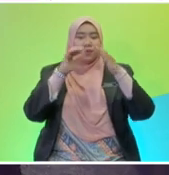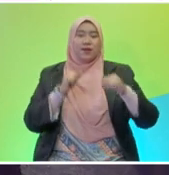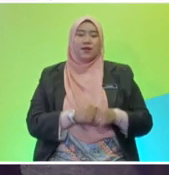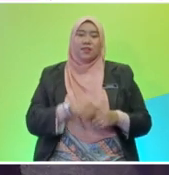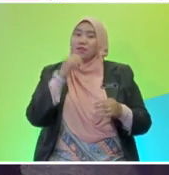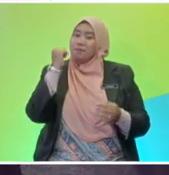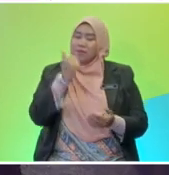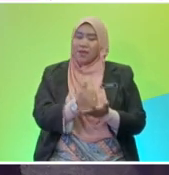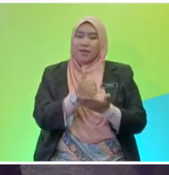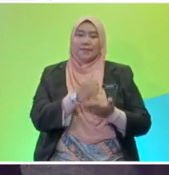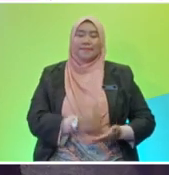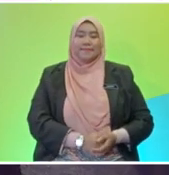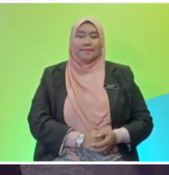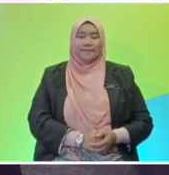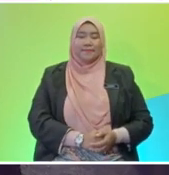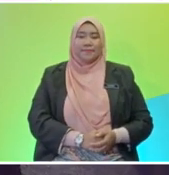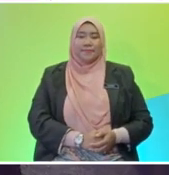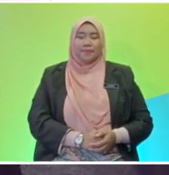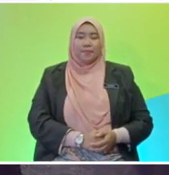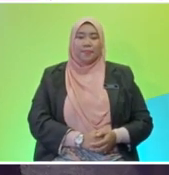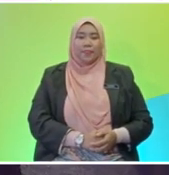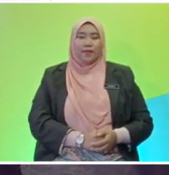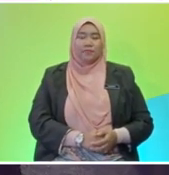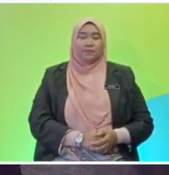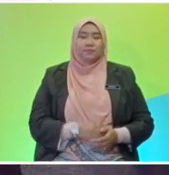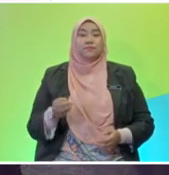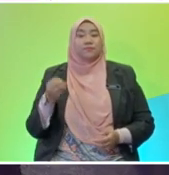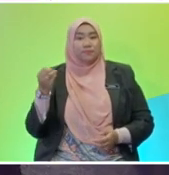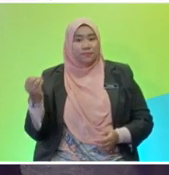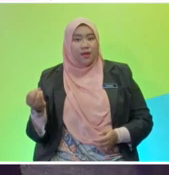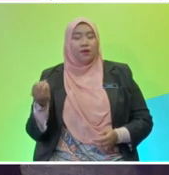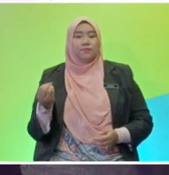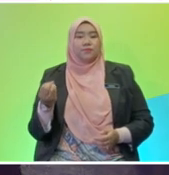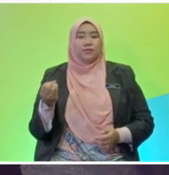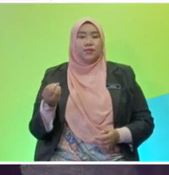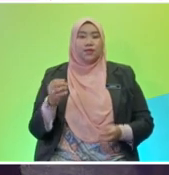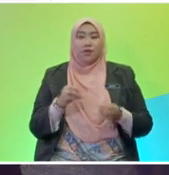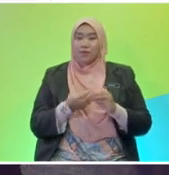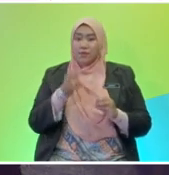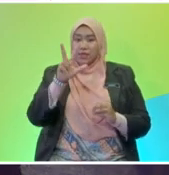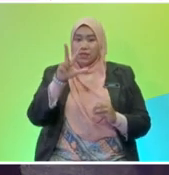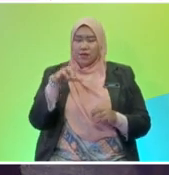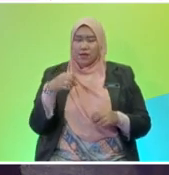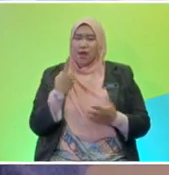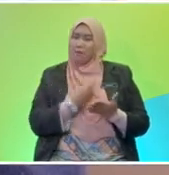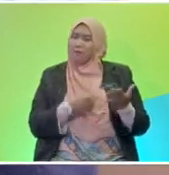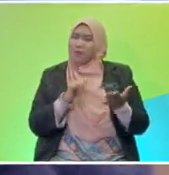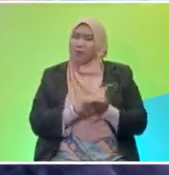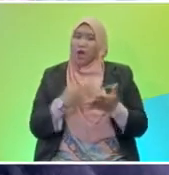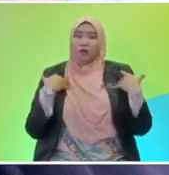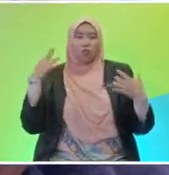Sekarang kita pergi ke pada objek seterusnya Apakah ini nih